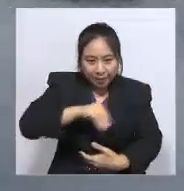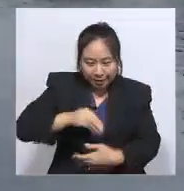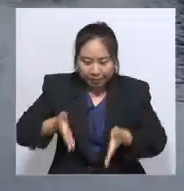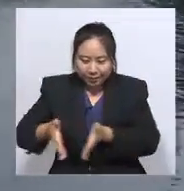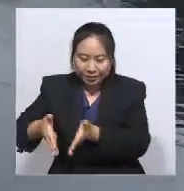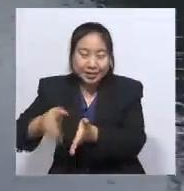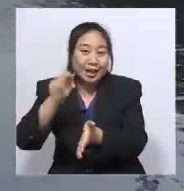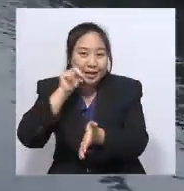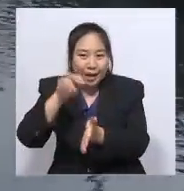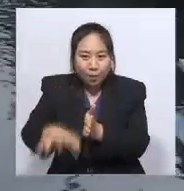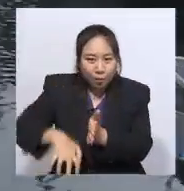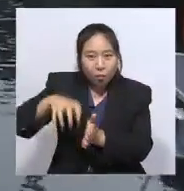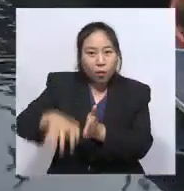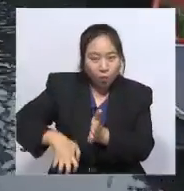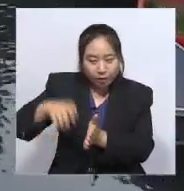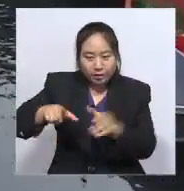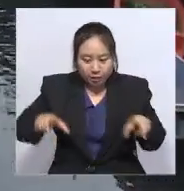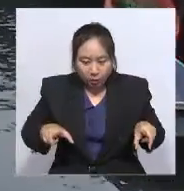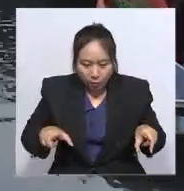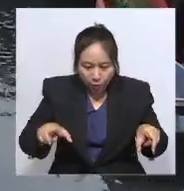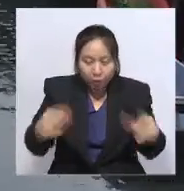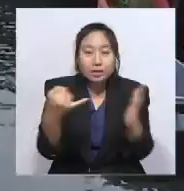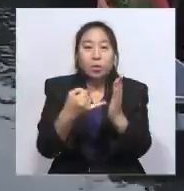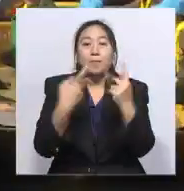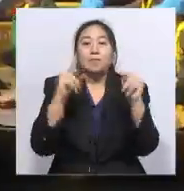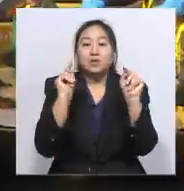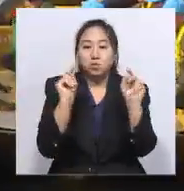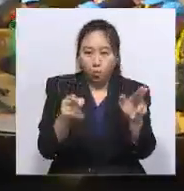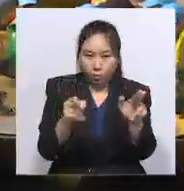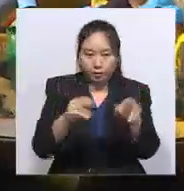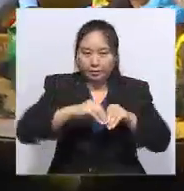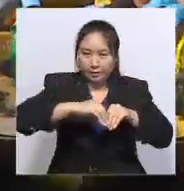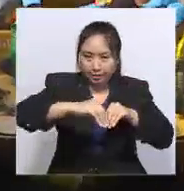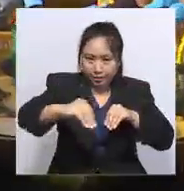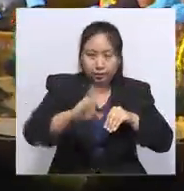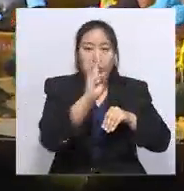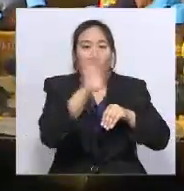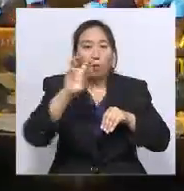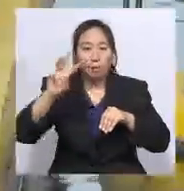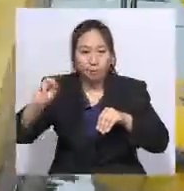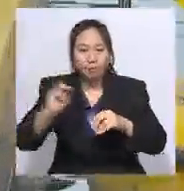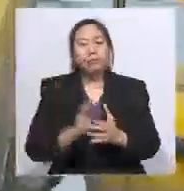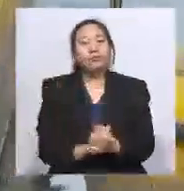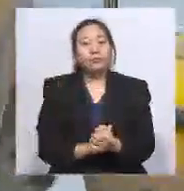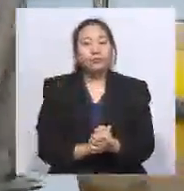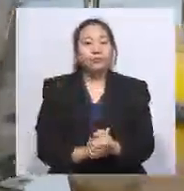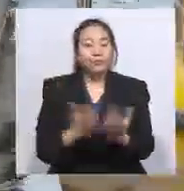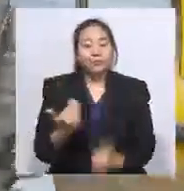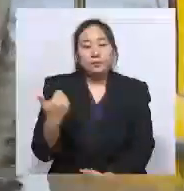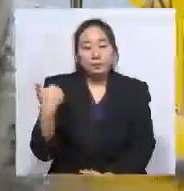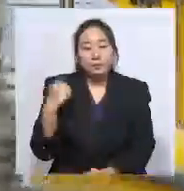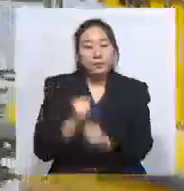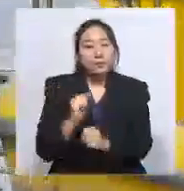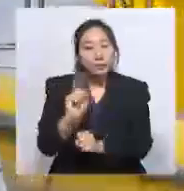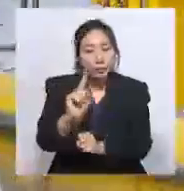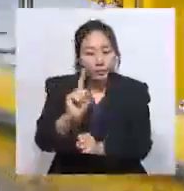องตั้งแต่บึงทะเลสาบถึงหมู่บ้านสิทธิโรจน์จังหวัดปทุมธานีนะคะก็เป็นระยะทาง600เมตรค่ะนอกจากนี้ยังได้ปรับปรุ